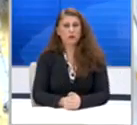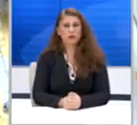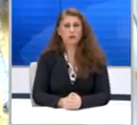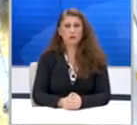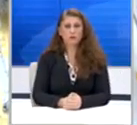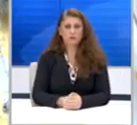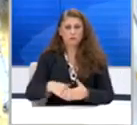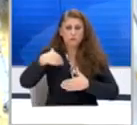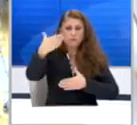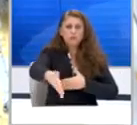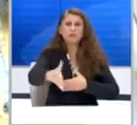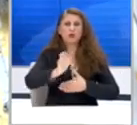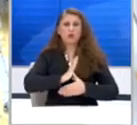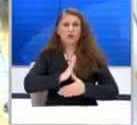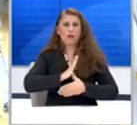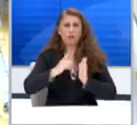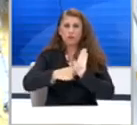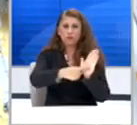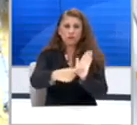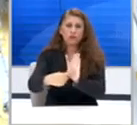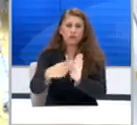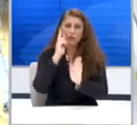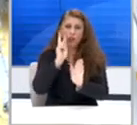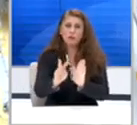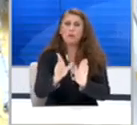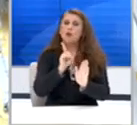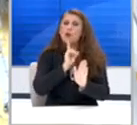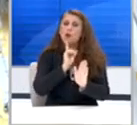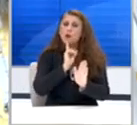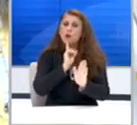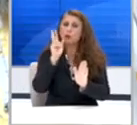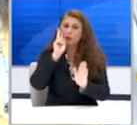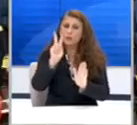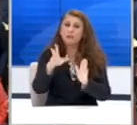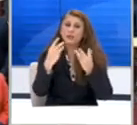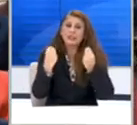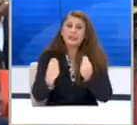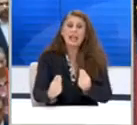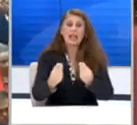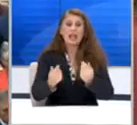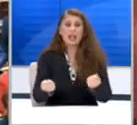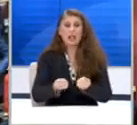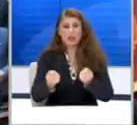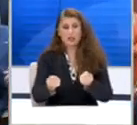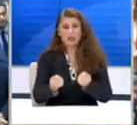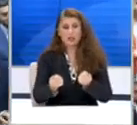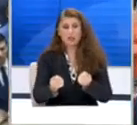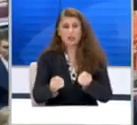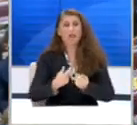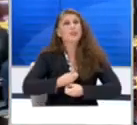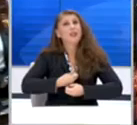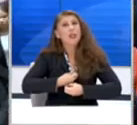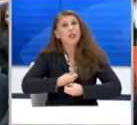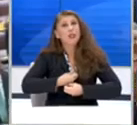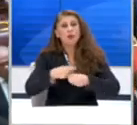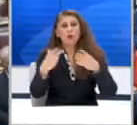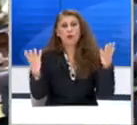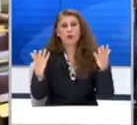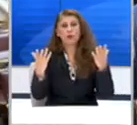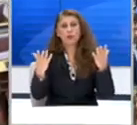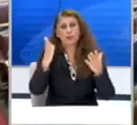έμπροσεν των ανθρώπων, όπως είδωσιν ημών τα καλά έργα και δοξάσωσι